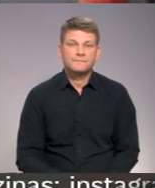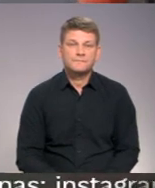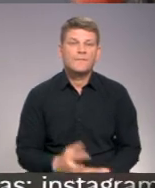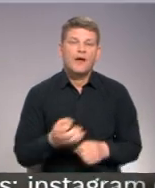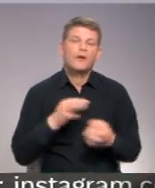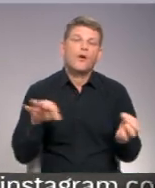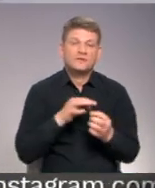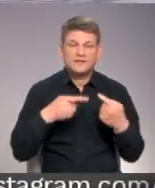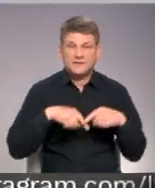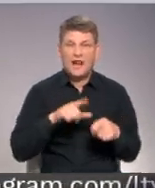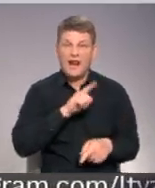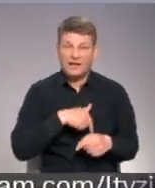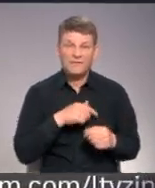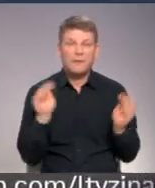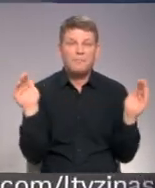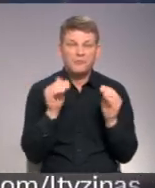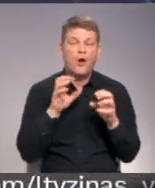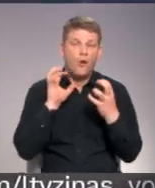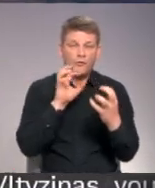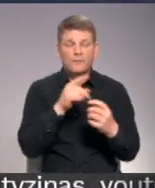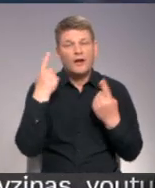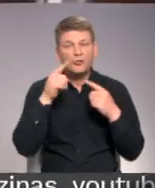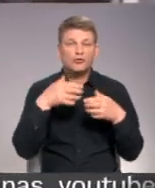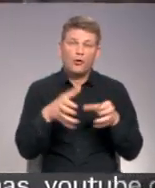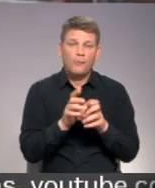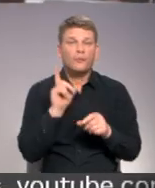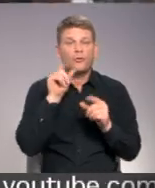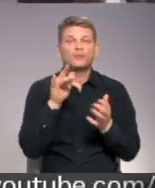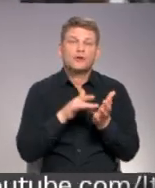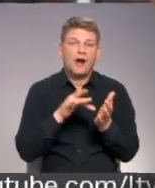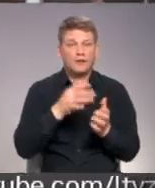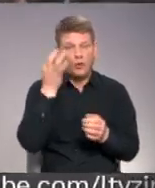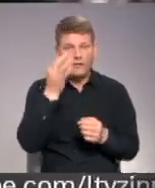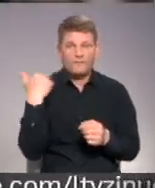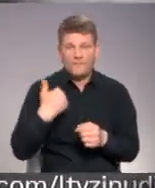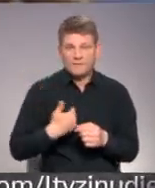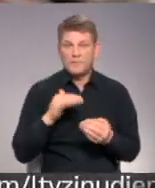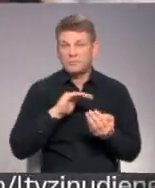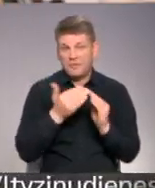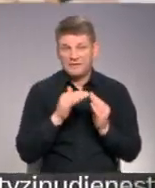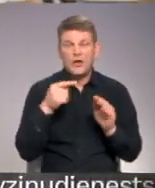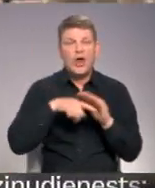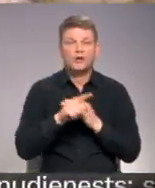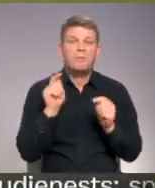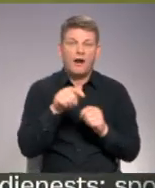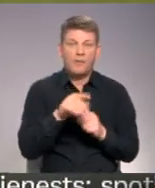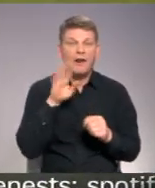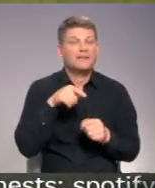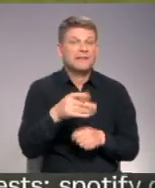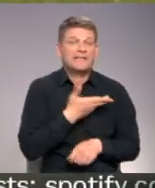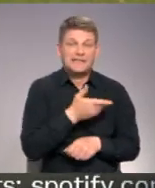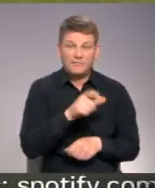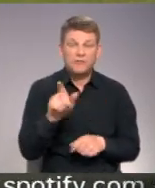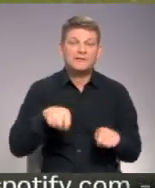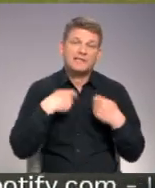Ar koncertzāles Latvija mikroautobusa radošā komanda dodas uz kādu konkrētu Ventspils pilsētas iekšpagalmu, lai tās